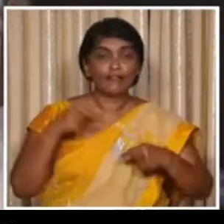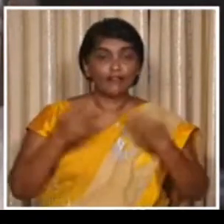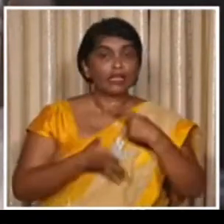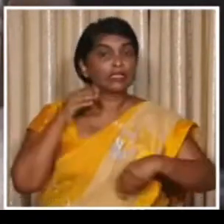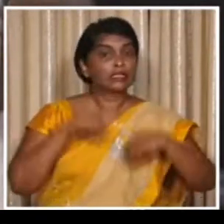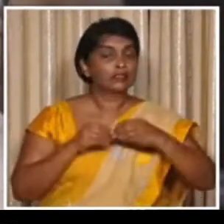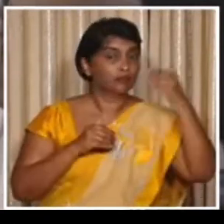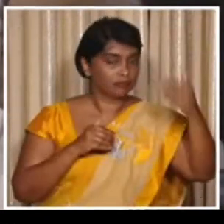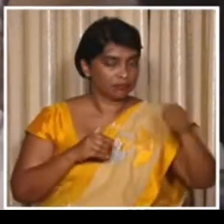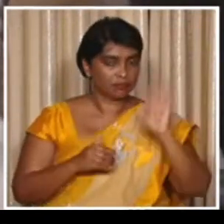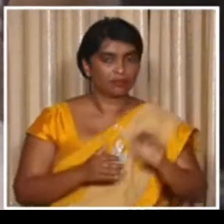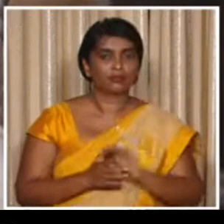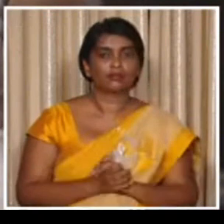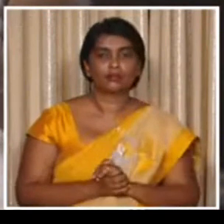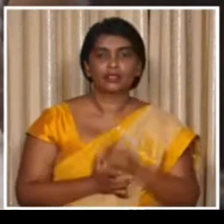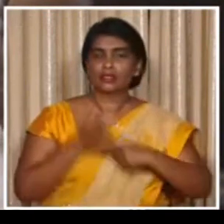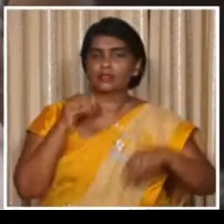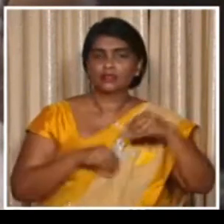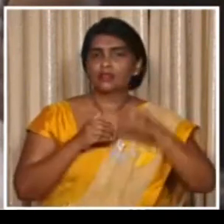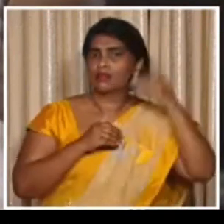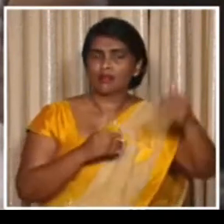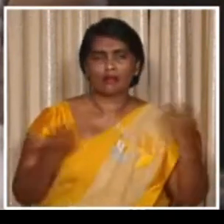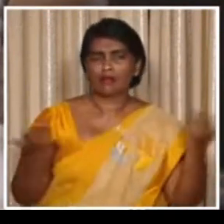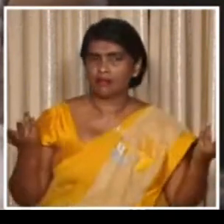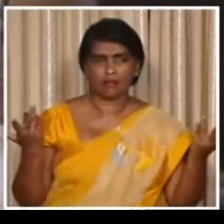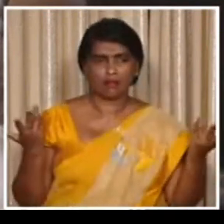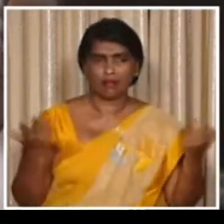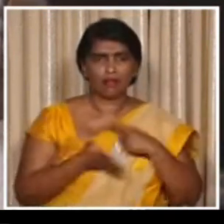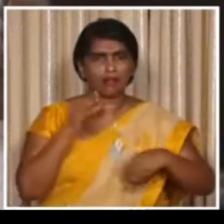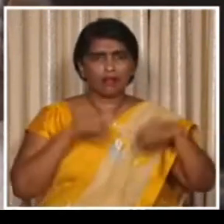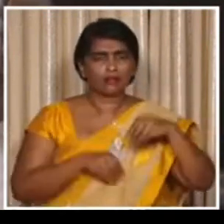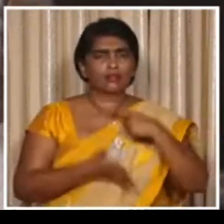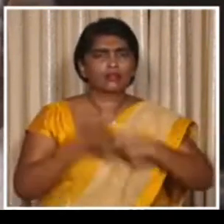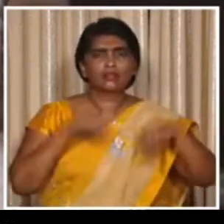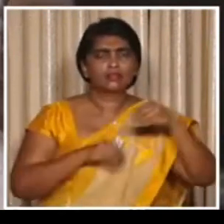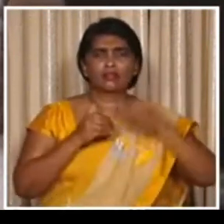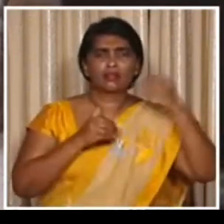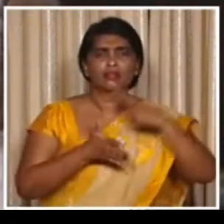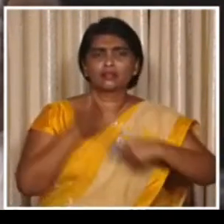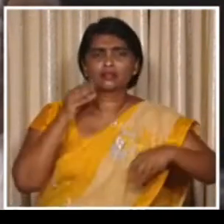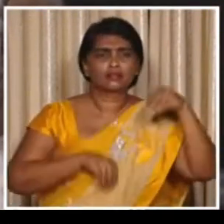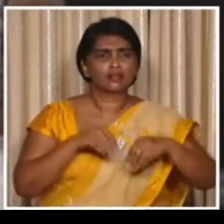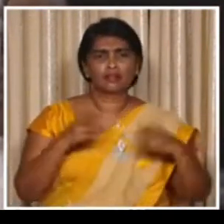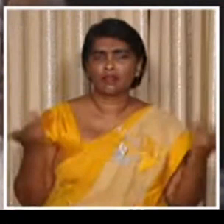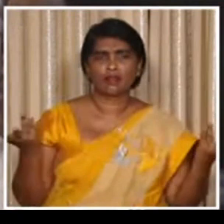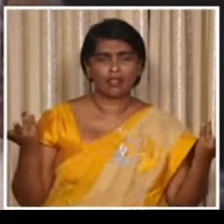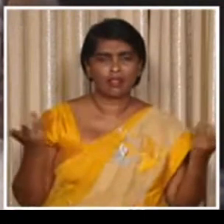ඡන්දේ කල් දානවා කියලා ඡන්දේ කල් දාලා නැහැ කල් දාන්න ඡන්දයක් නැහැ